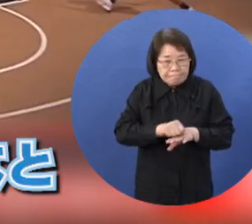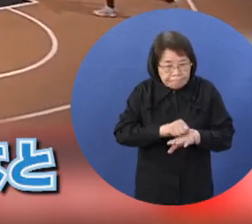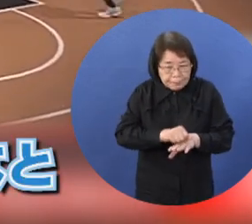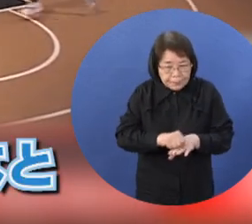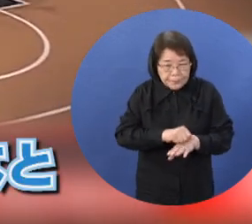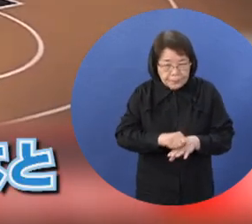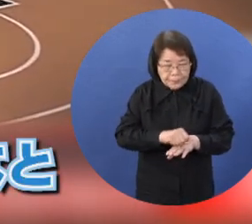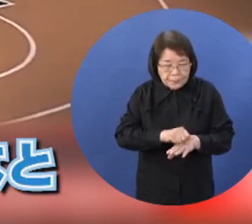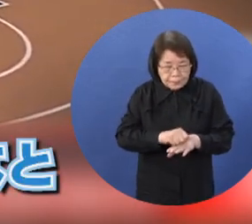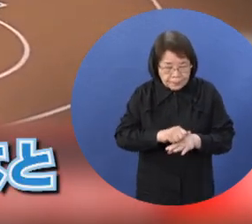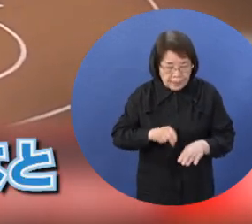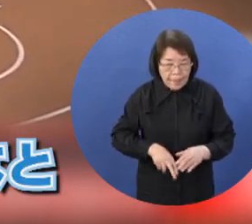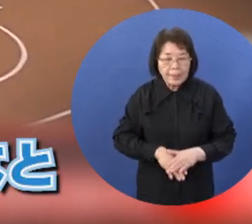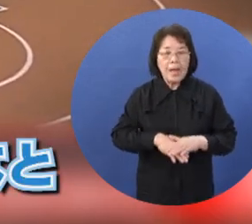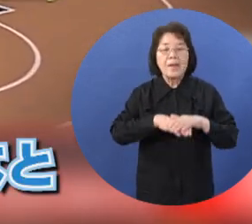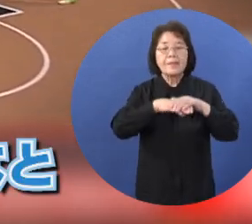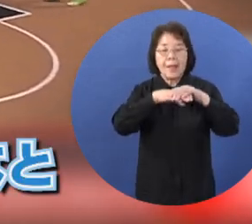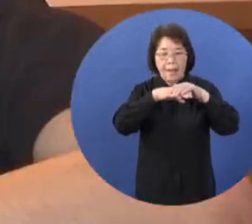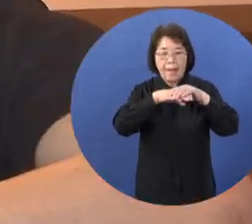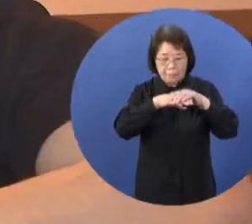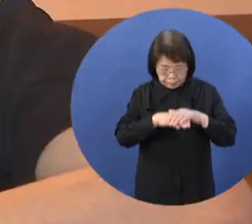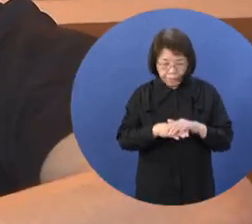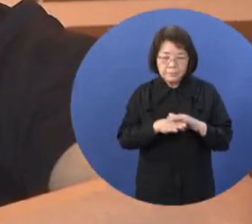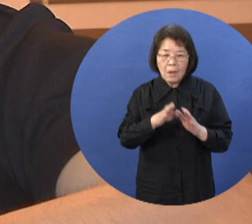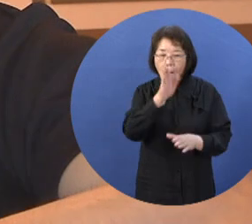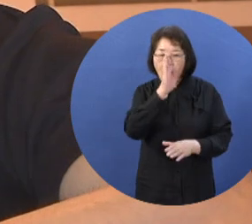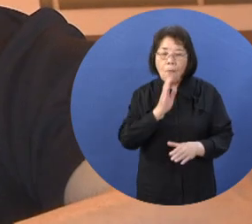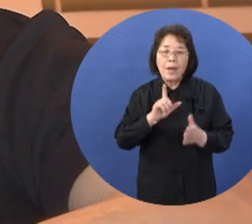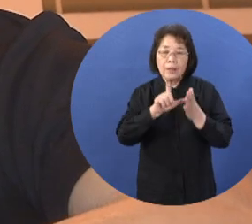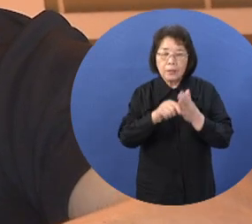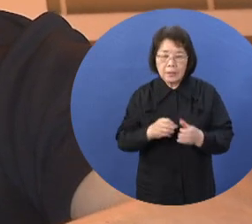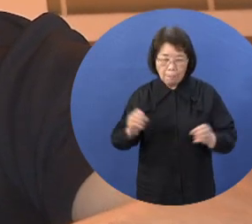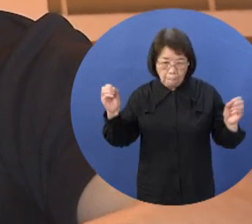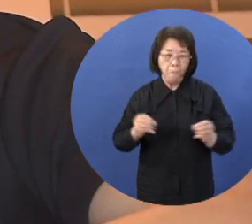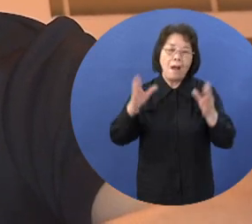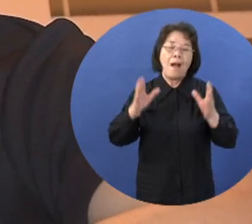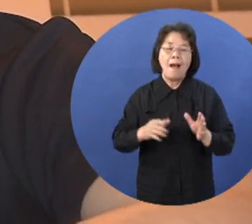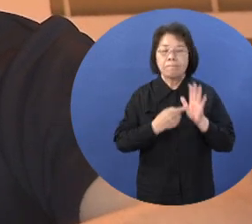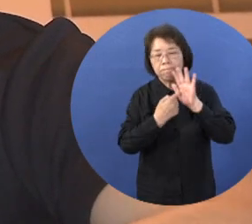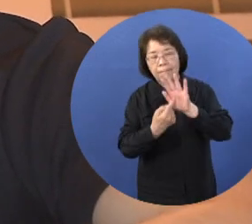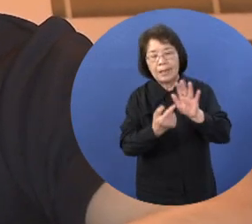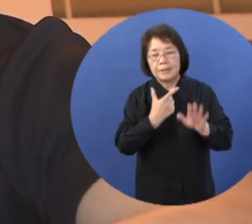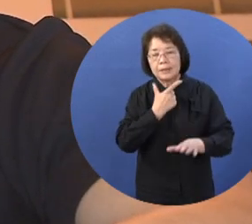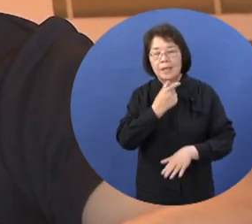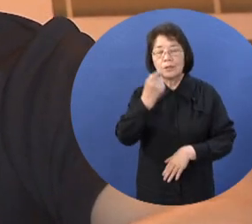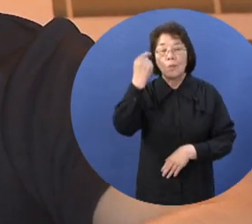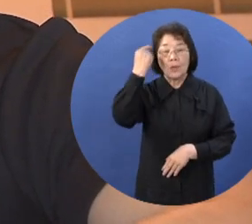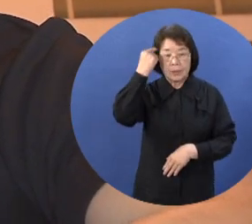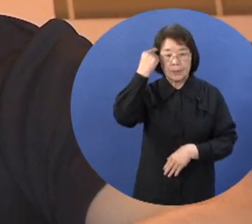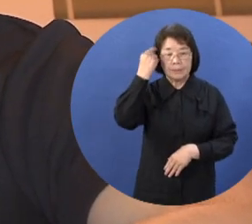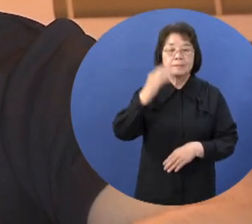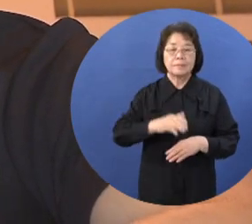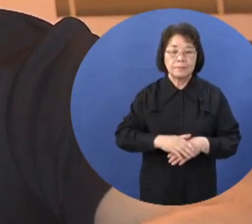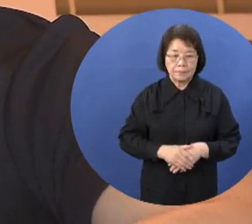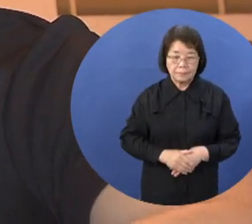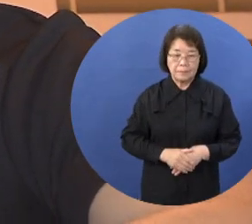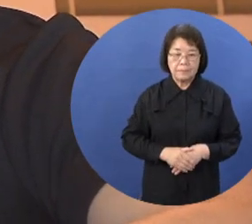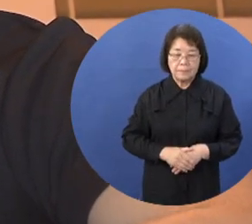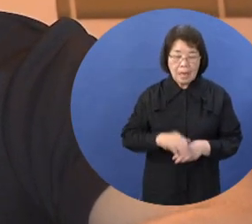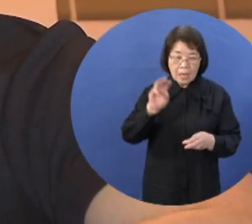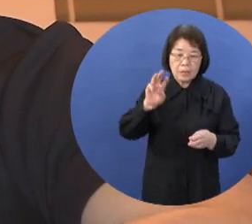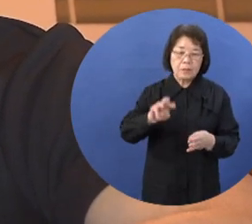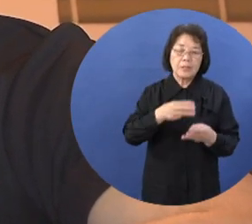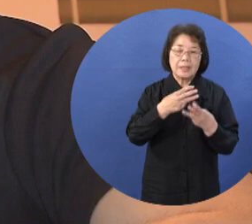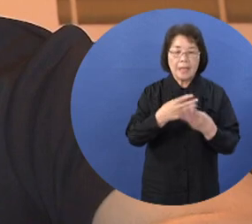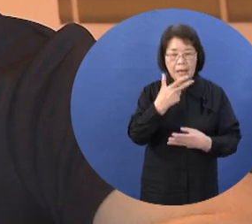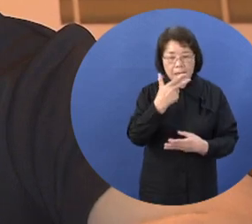ちょっと寝かして一気に爆発させようかなって。 3×3 で大阪ダイムとして一緒にここ大吹田市で